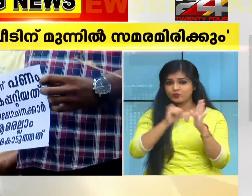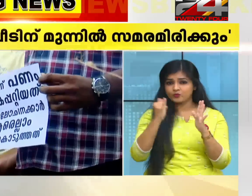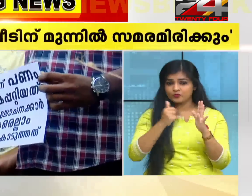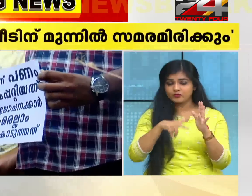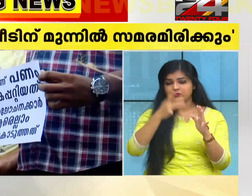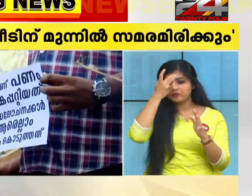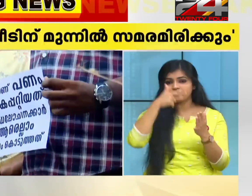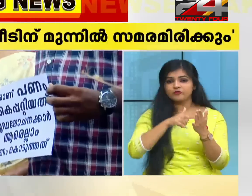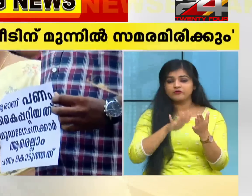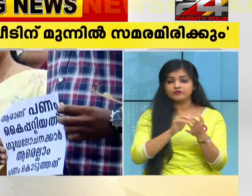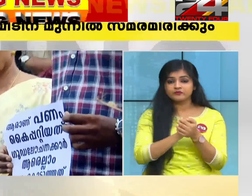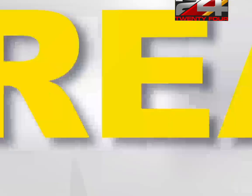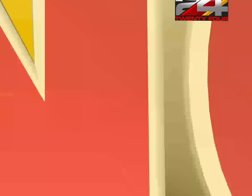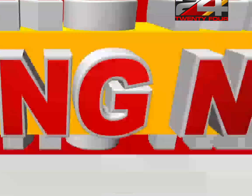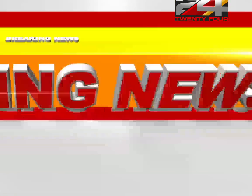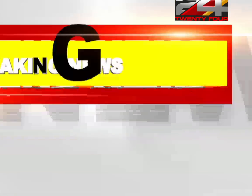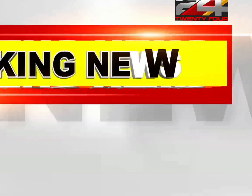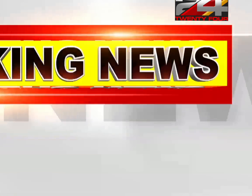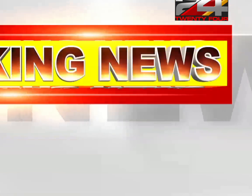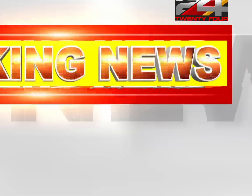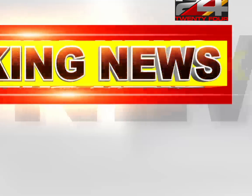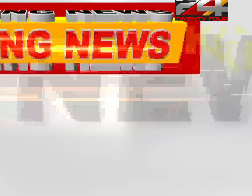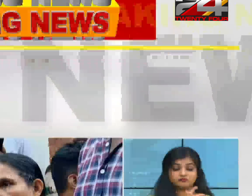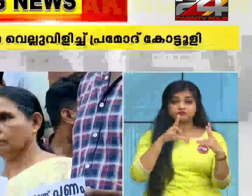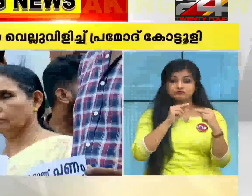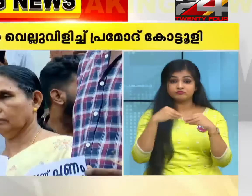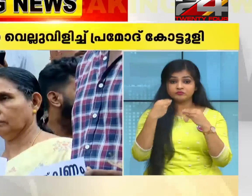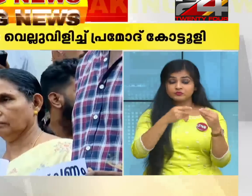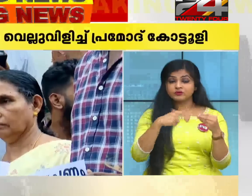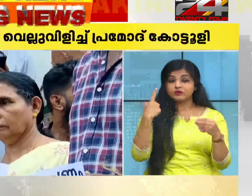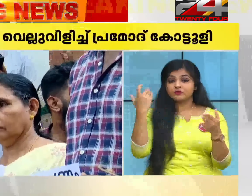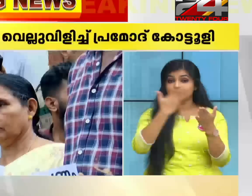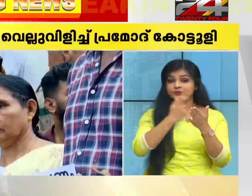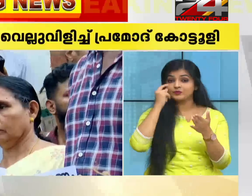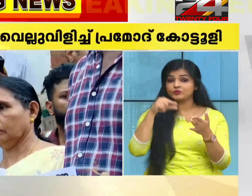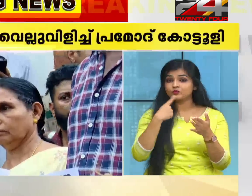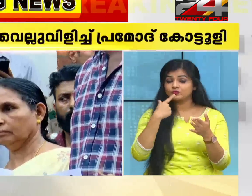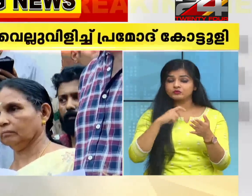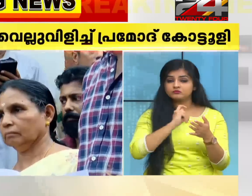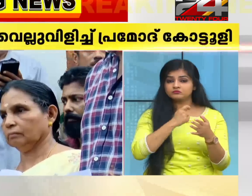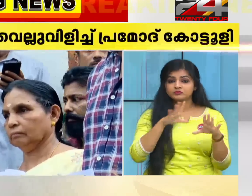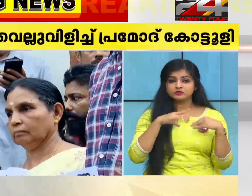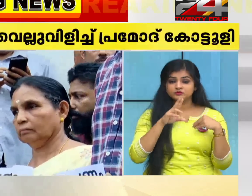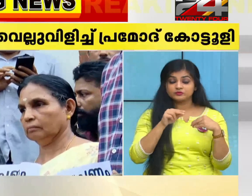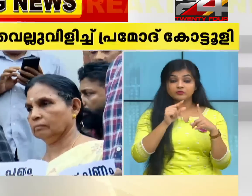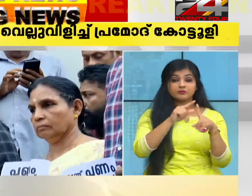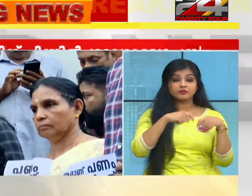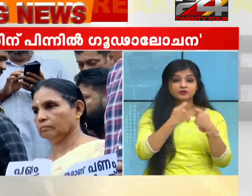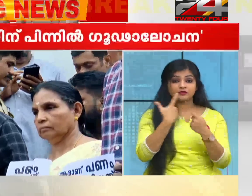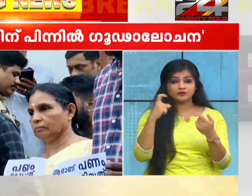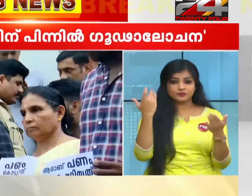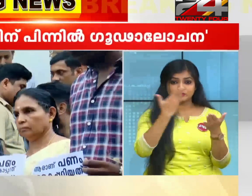അതിനാൽ തന്നെ ആ രീതിയിലുള്ള ഒരു പ്രതികരണം മാധ്യമങ്ങൾക്ക് മുൻപാകെ വന്ന് നൽകാൻ ഈ പരാതിക്കാർ ഇതുവരെ തയ്യാറായിട്ടില്ല. പാർട്ടിക്ക് നൽകിയ പരാതിയുടെ പുറത്താണ് ഈ